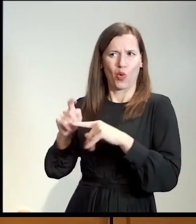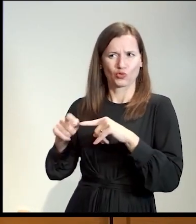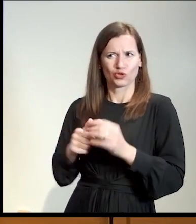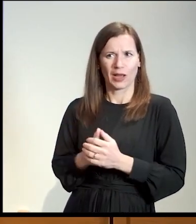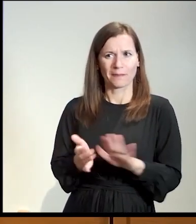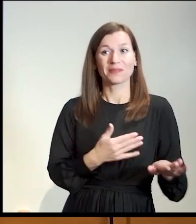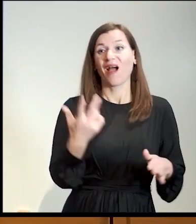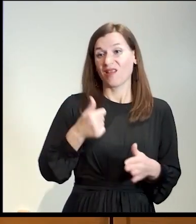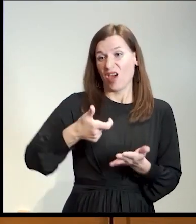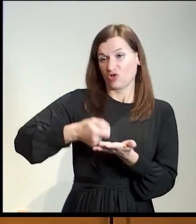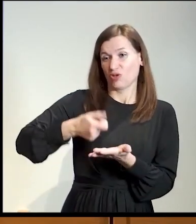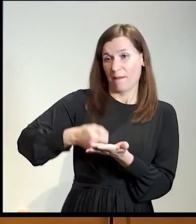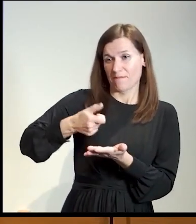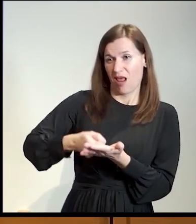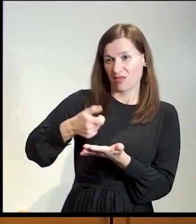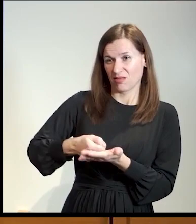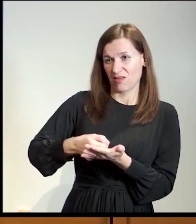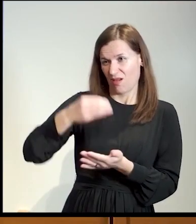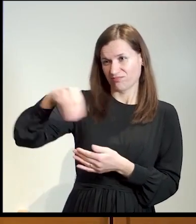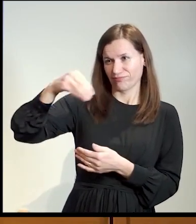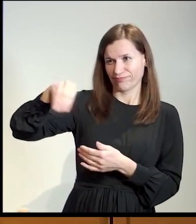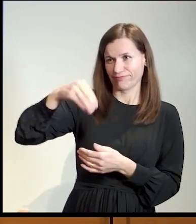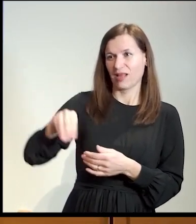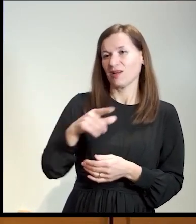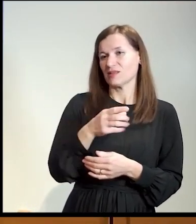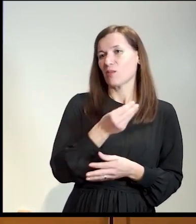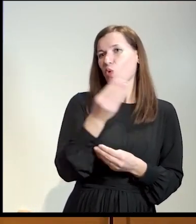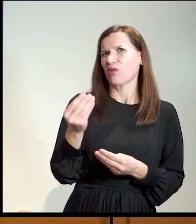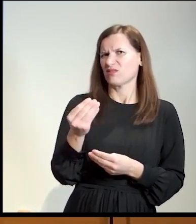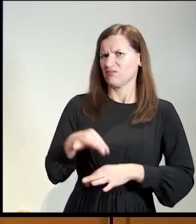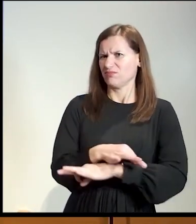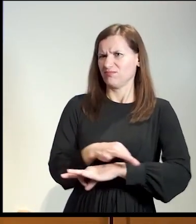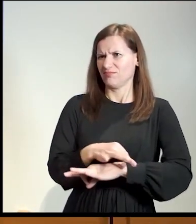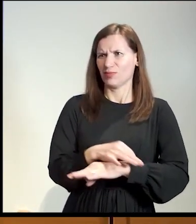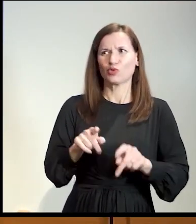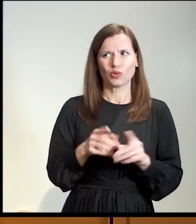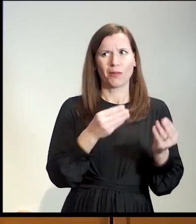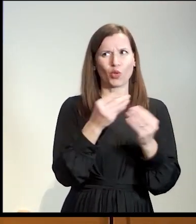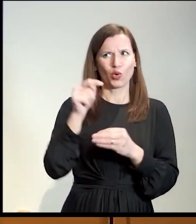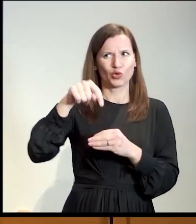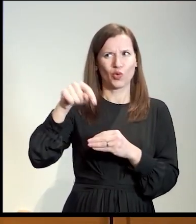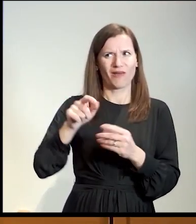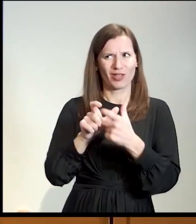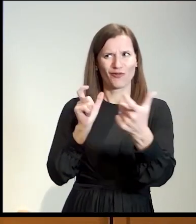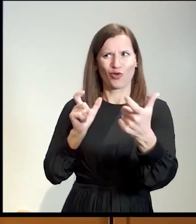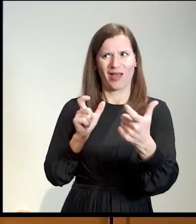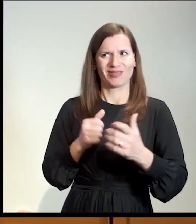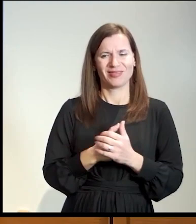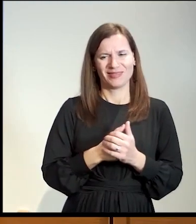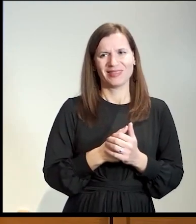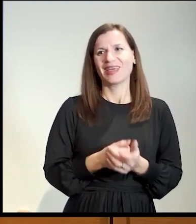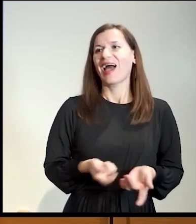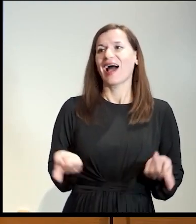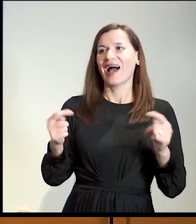zaradi katerega postanejo mnogi napeti, tudi mnogi tule v dvorani, sem prepričan? Je